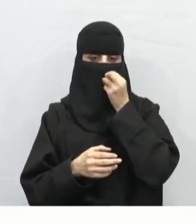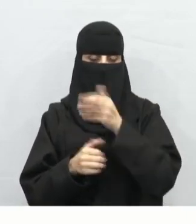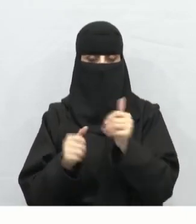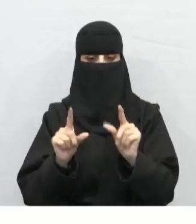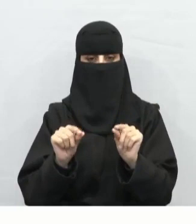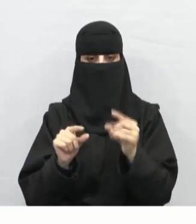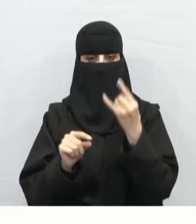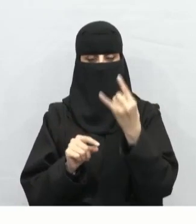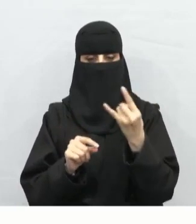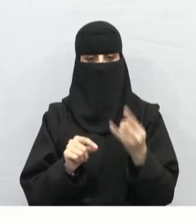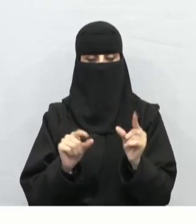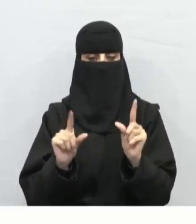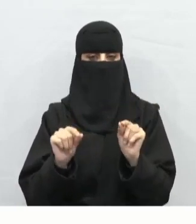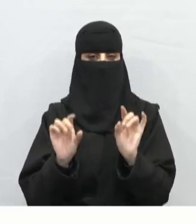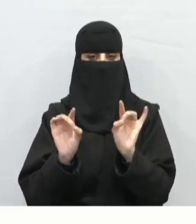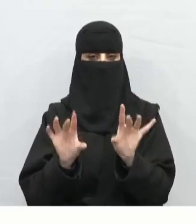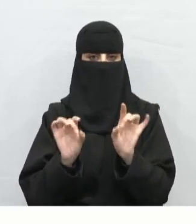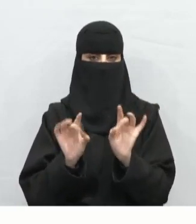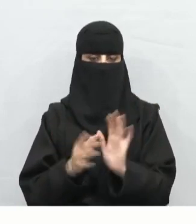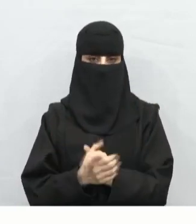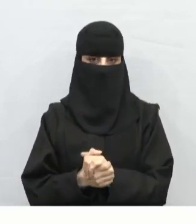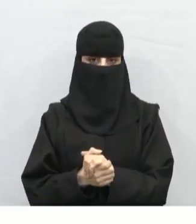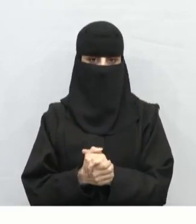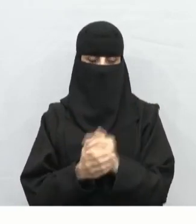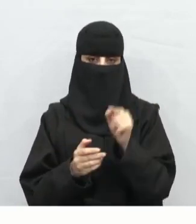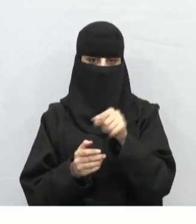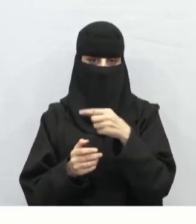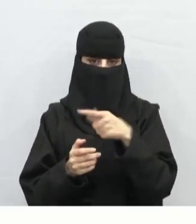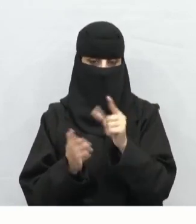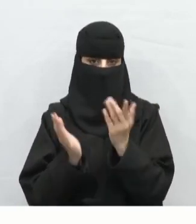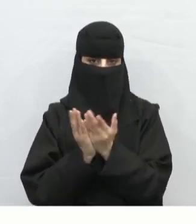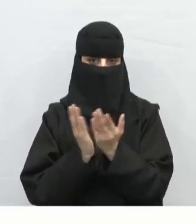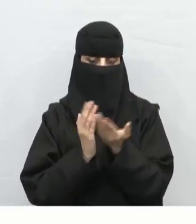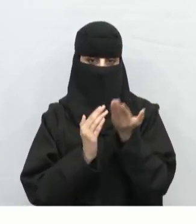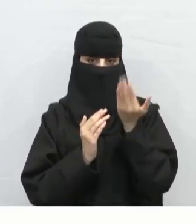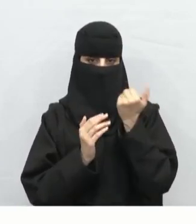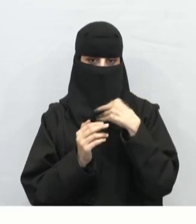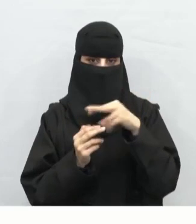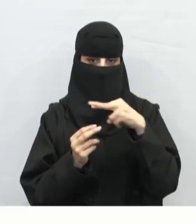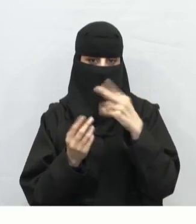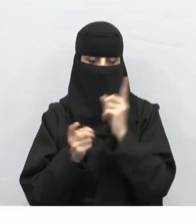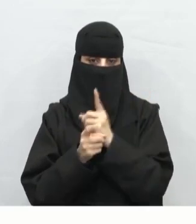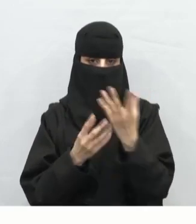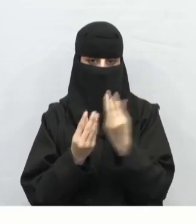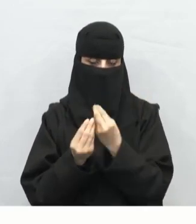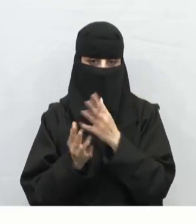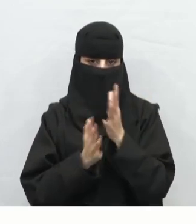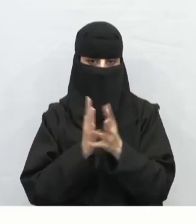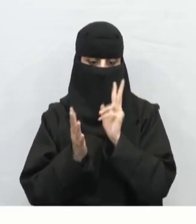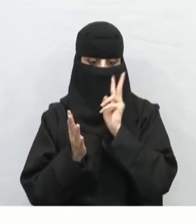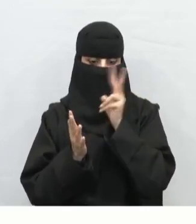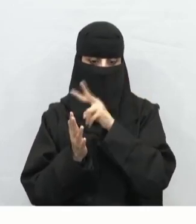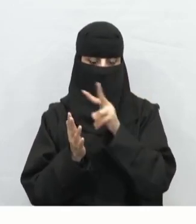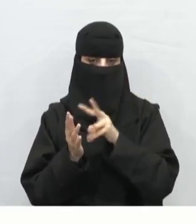هنا احبابي الطلاب والطالبات في الدرس السابق تناقشنا واياكم في هذه الحركات